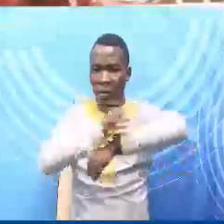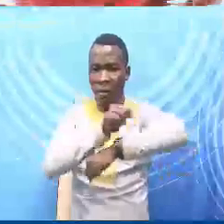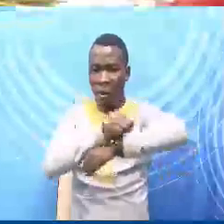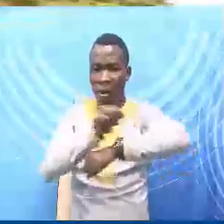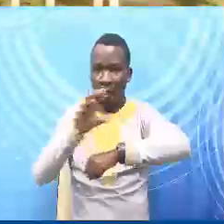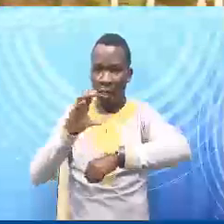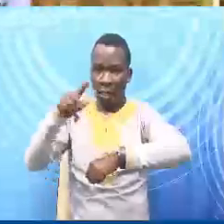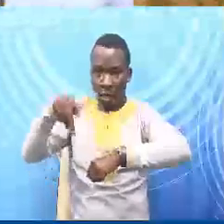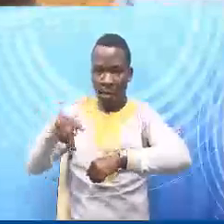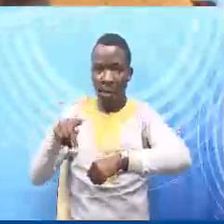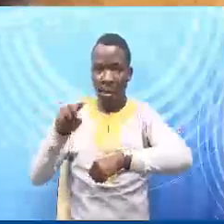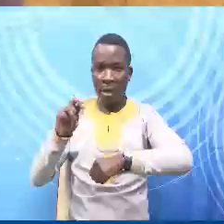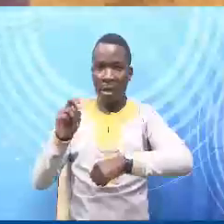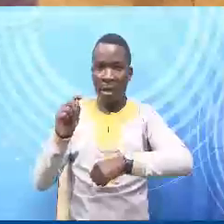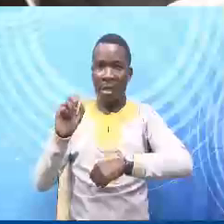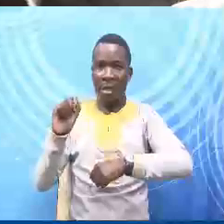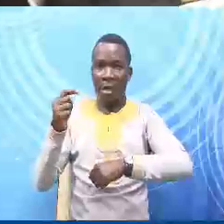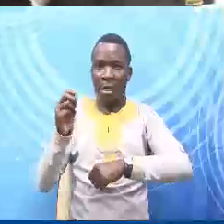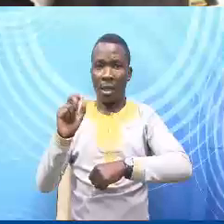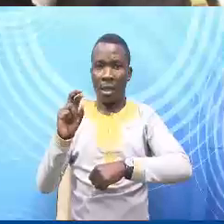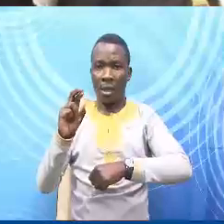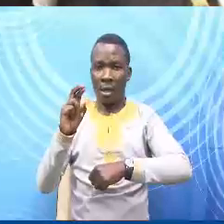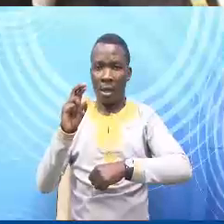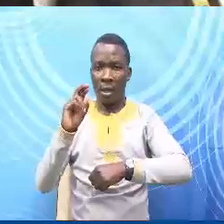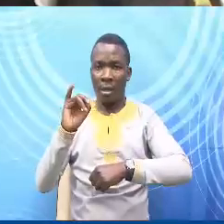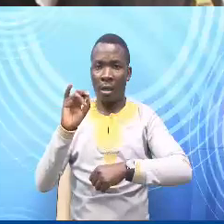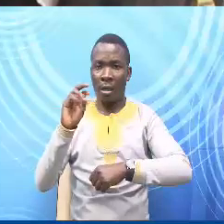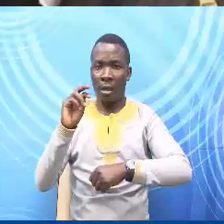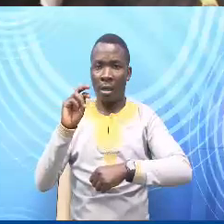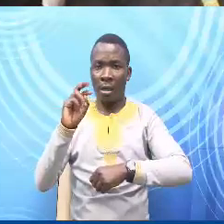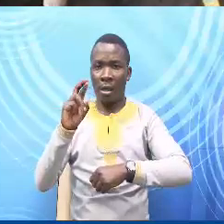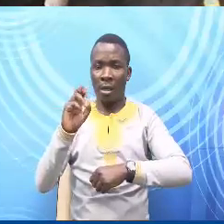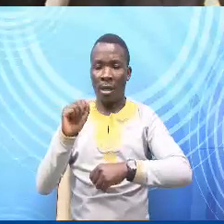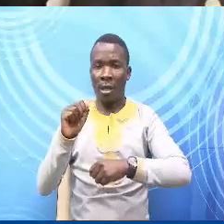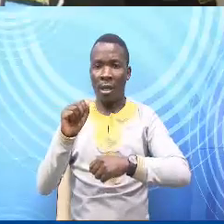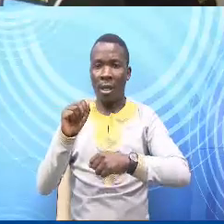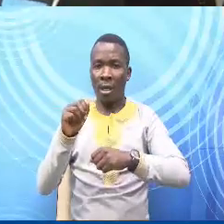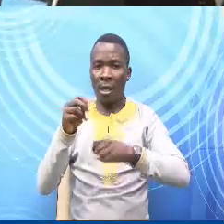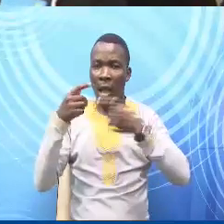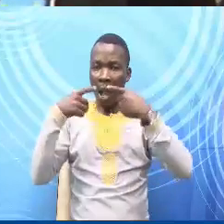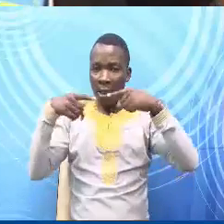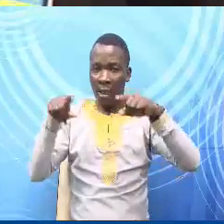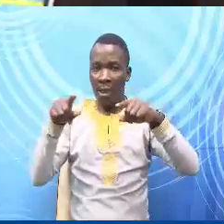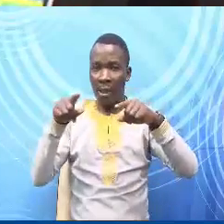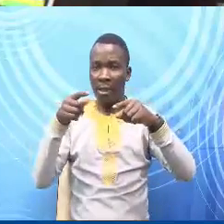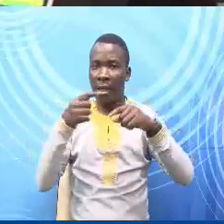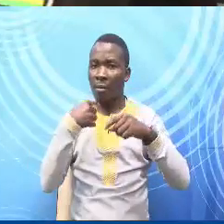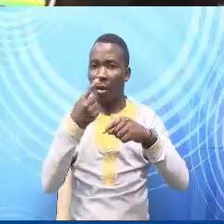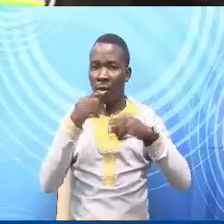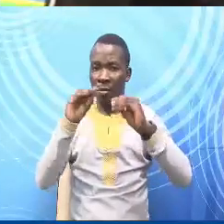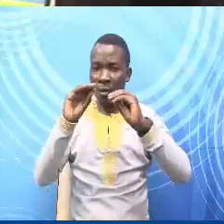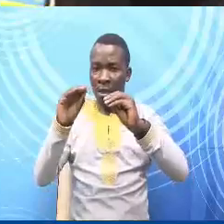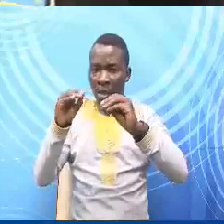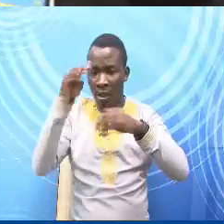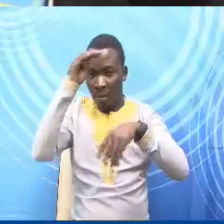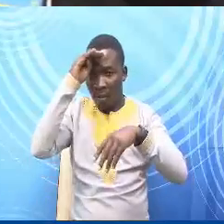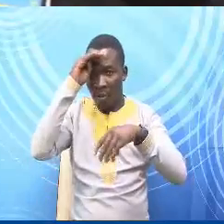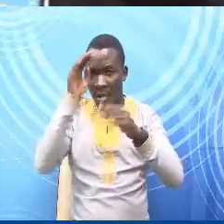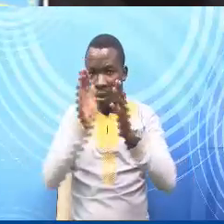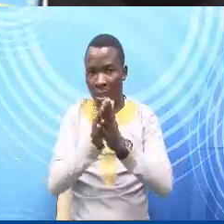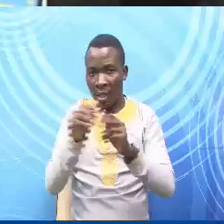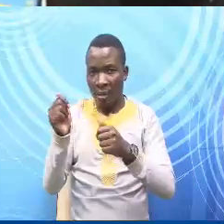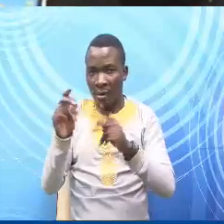of Police Ntaganira Augustin yatangaje ko mu masomo bigisha aba polisi ndetse n'abandi batandukanye bigira muri iri shuri